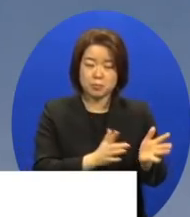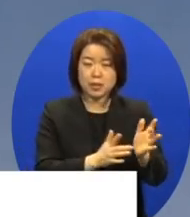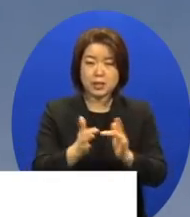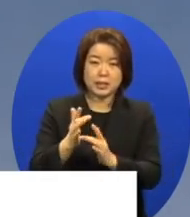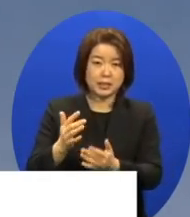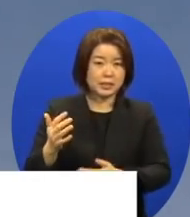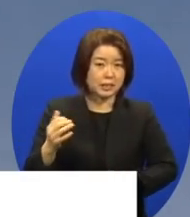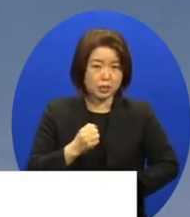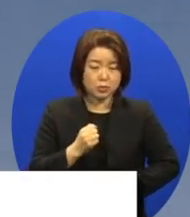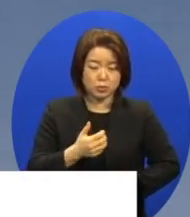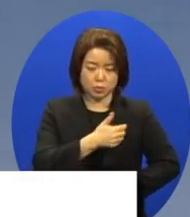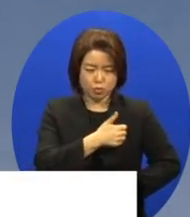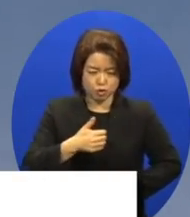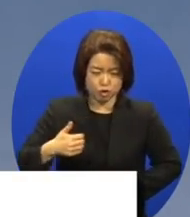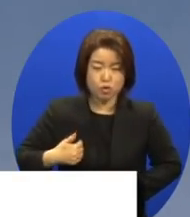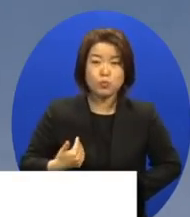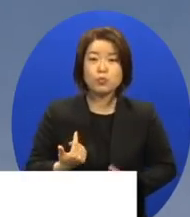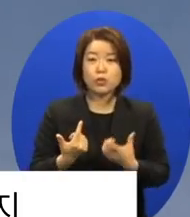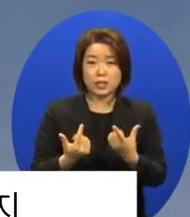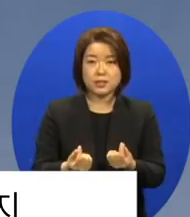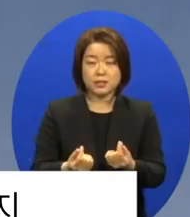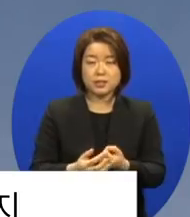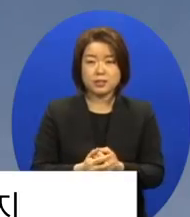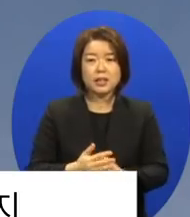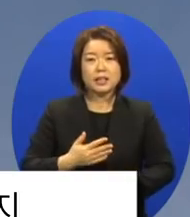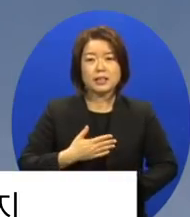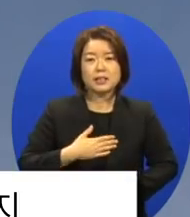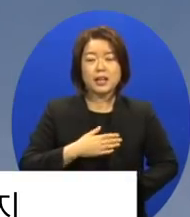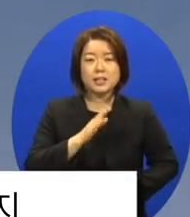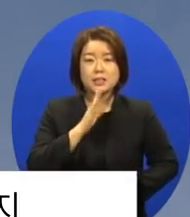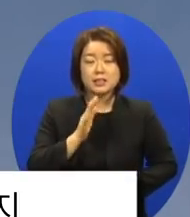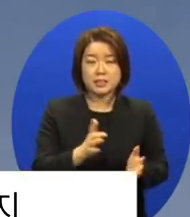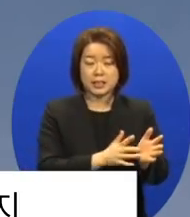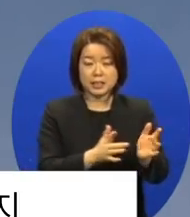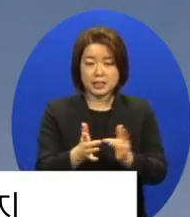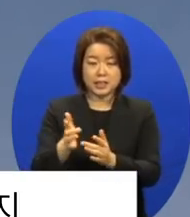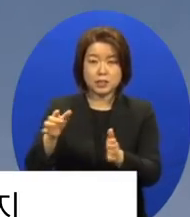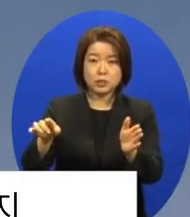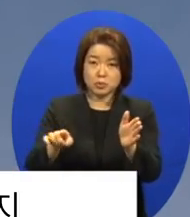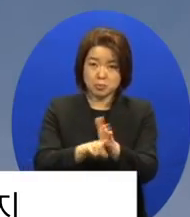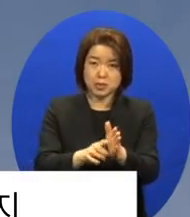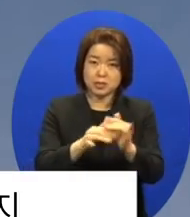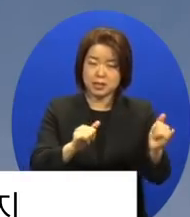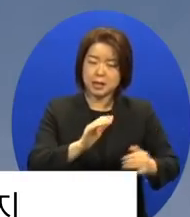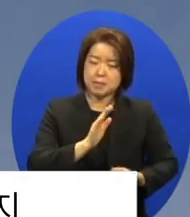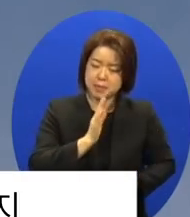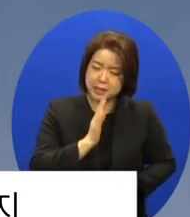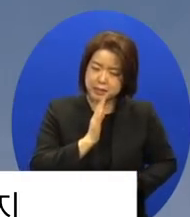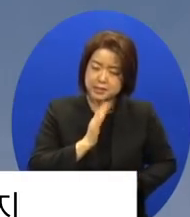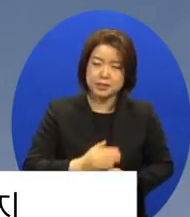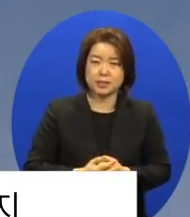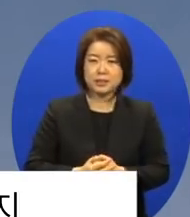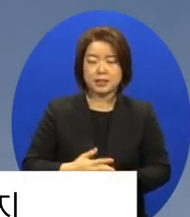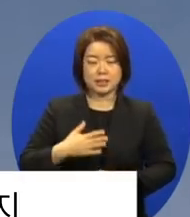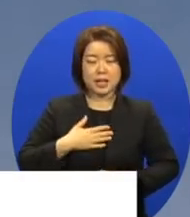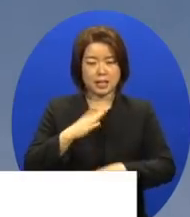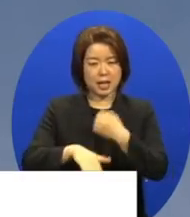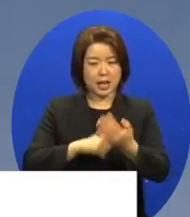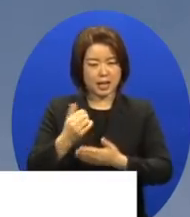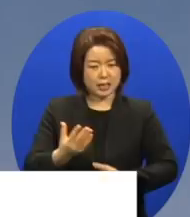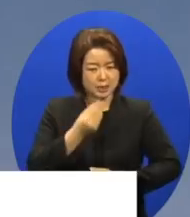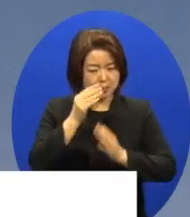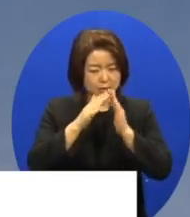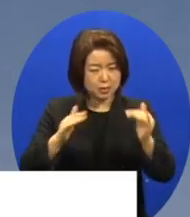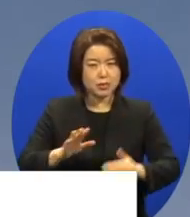충분한 g 나는 진짜 예수님을 믿는 사람인지 하나님의 성전인 지